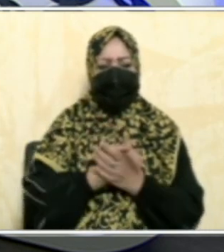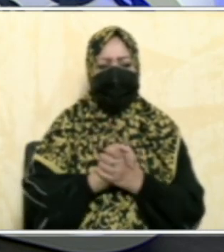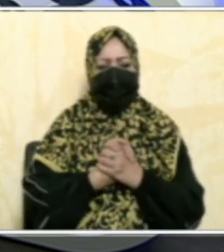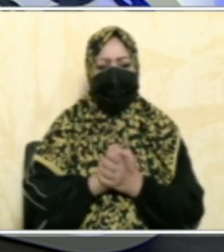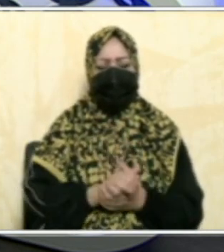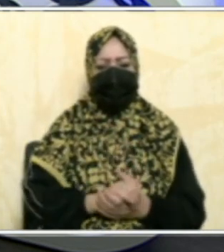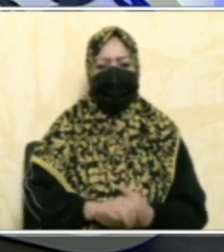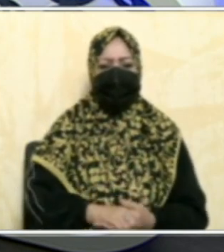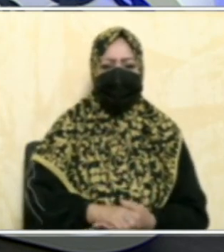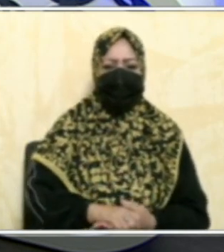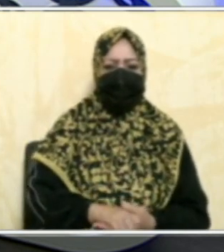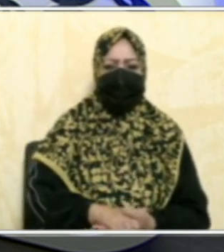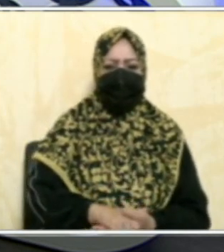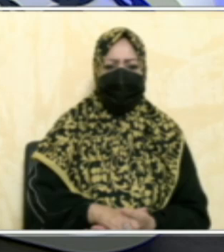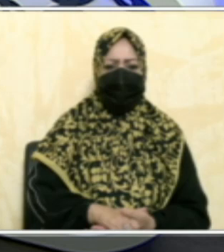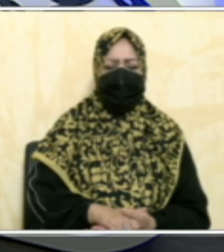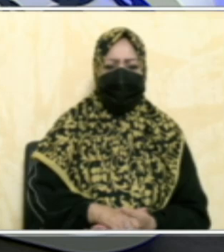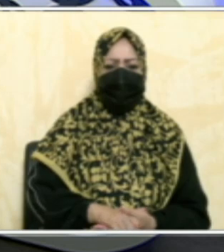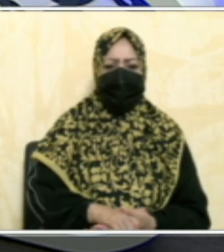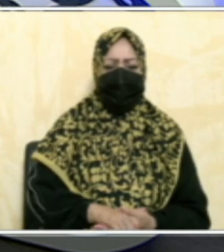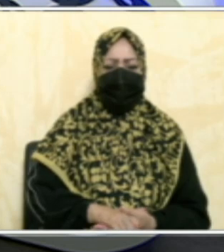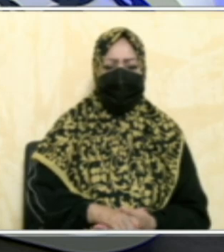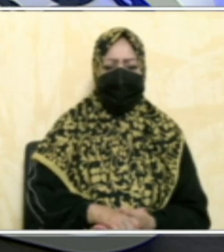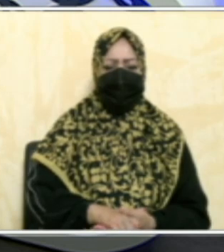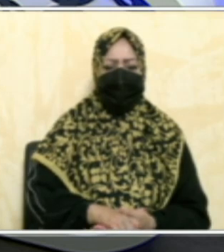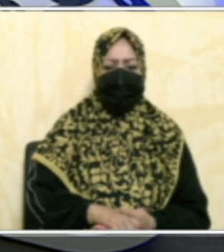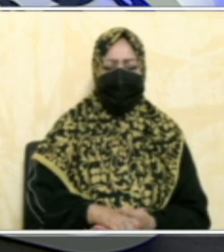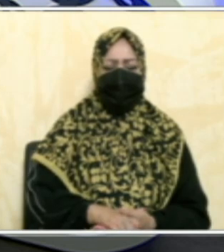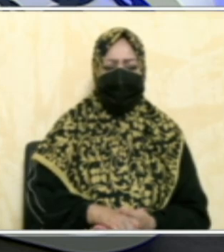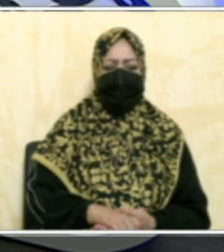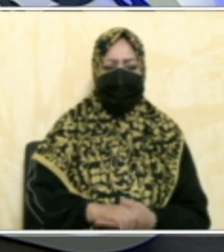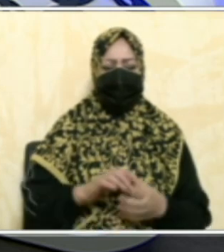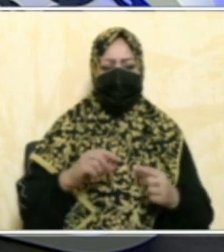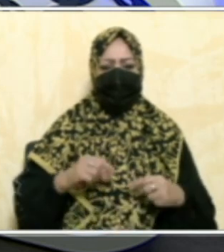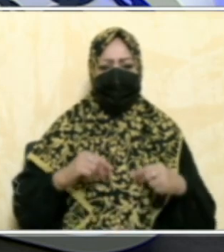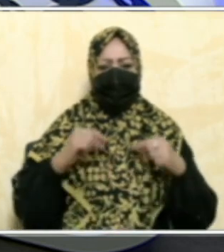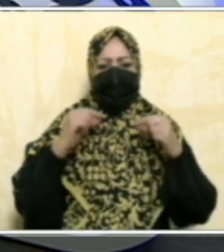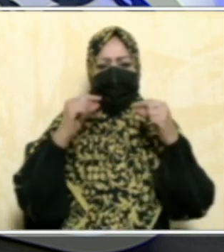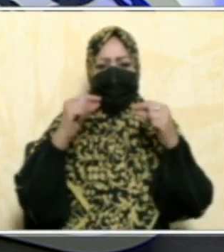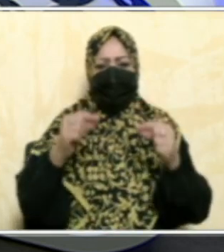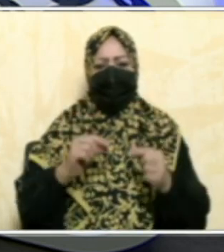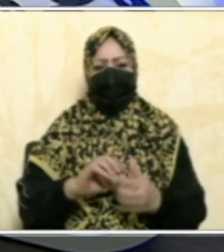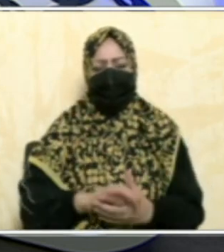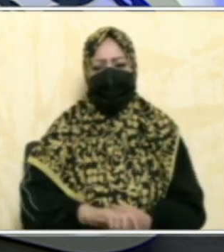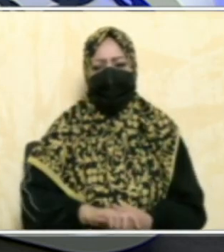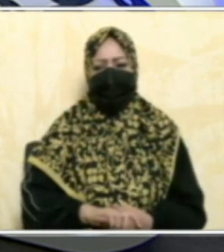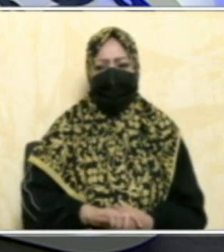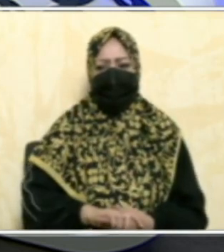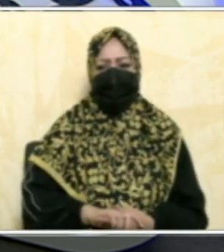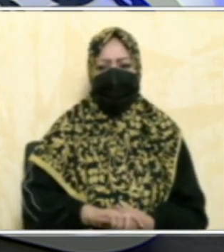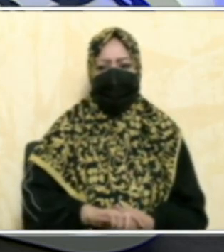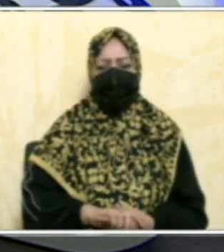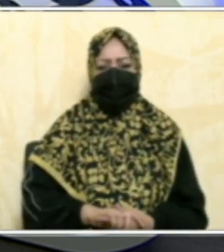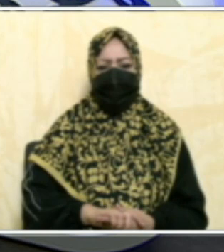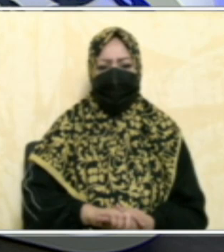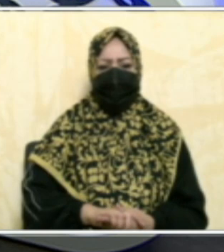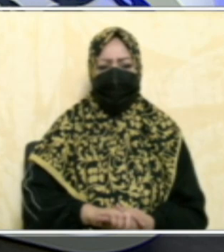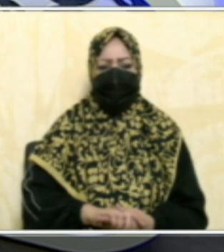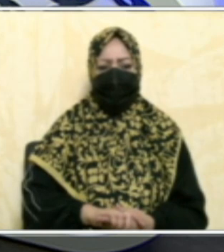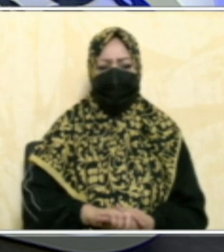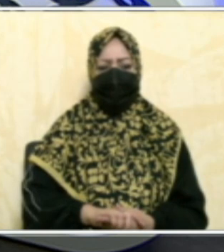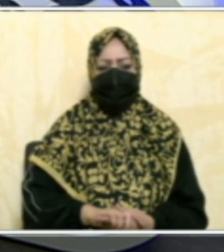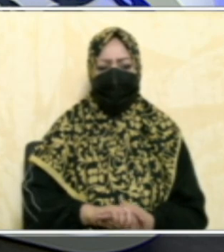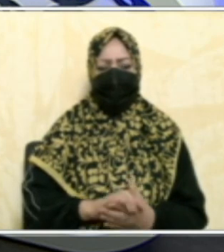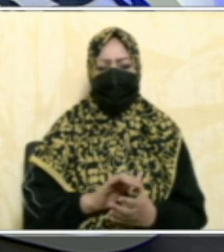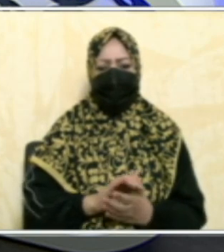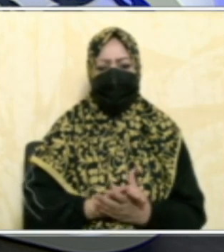هريرة هل أبو هريرة تعلم آية الكرسي من الشيطان يعني هذا طعن في صحابة رسول الله؟ لا تسمع التعليق. مش تعلم